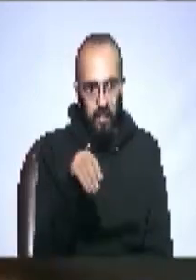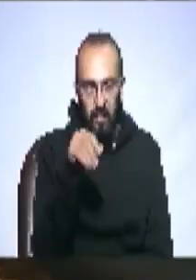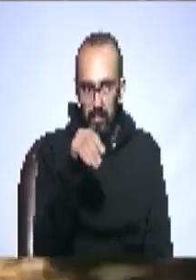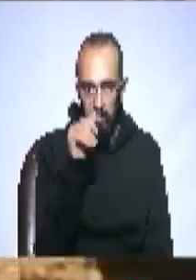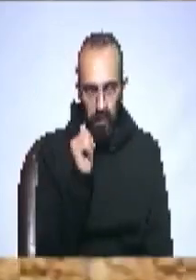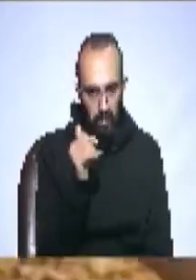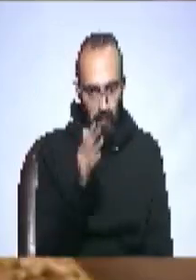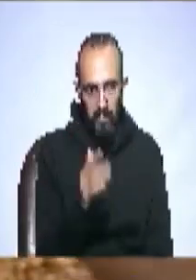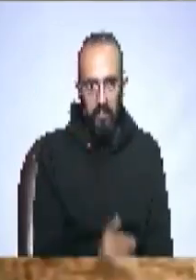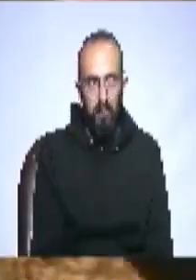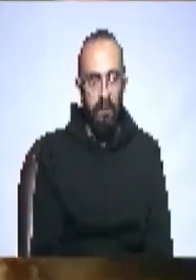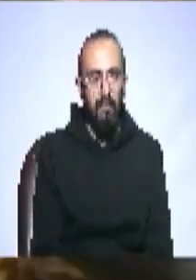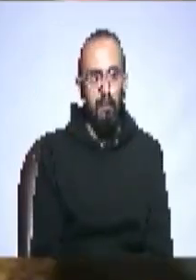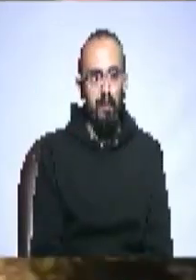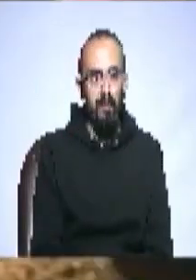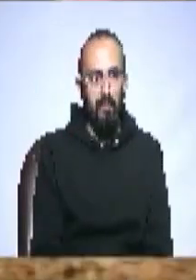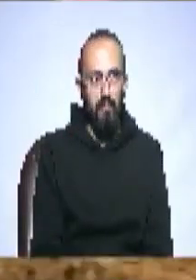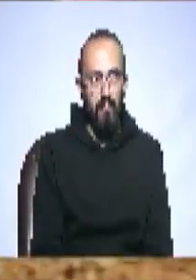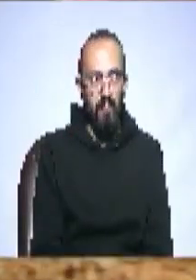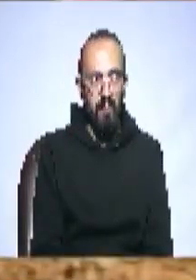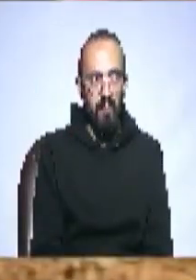مجروش.